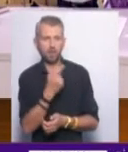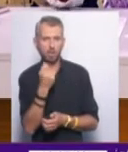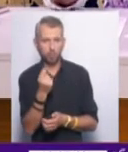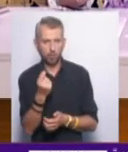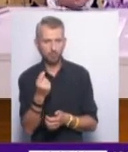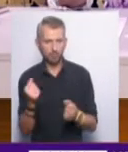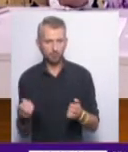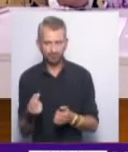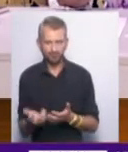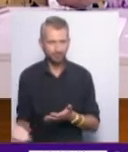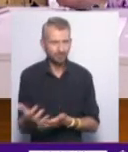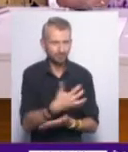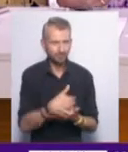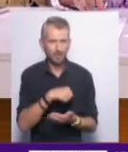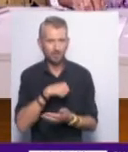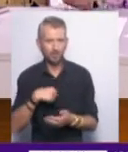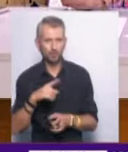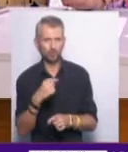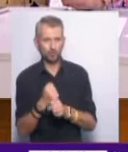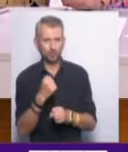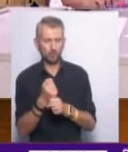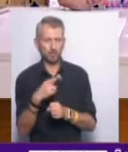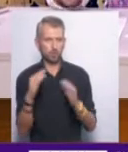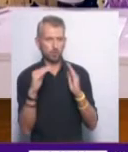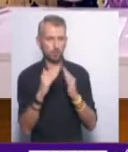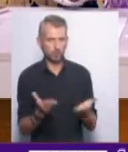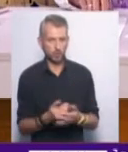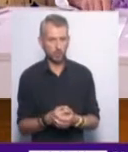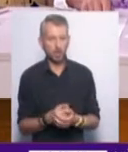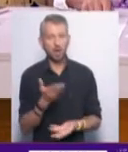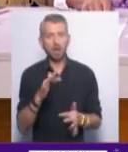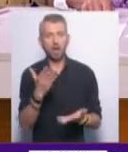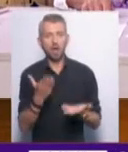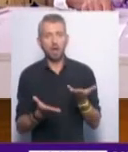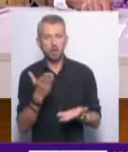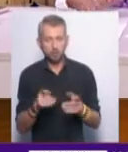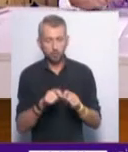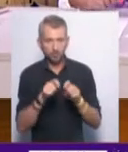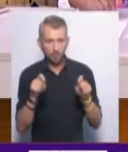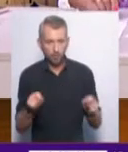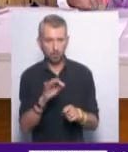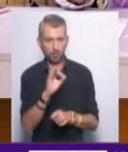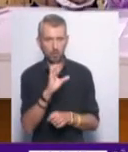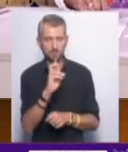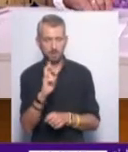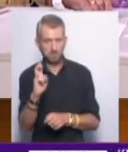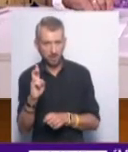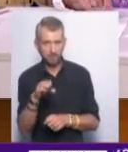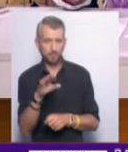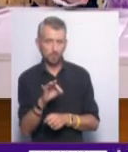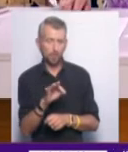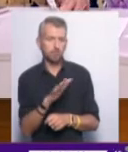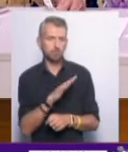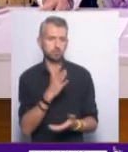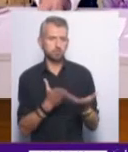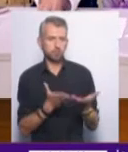зібратися і самостійно хоч щось зробити для будинку. Угу. А в разі, якщо б створили би ОСББ, то було би,